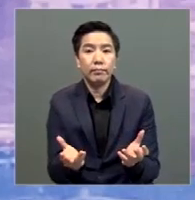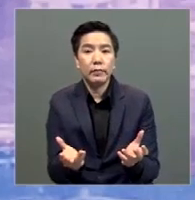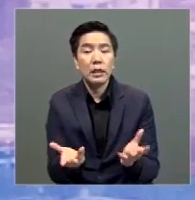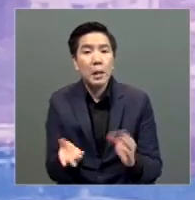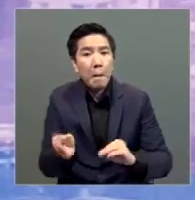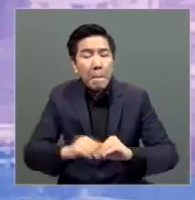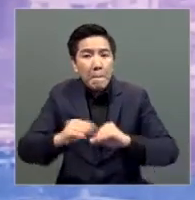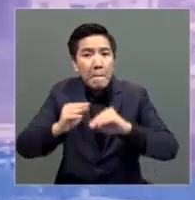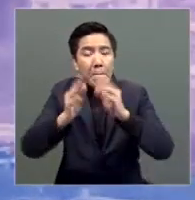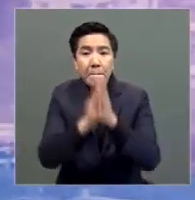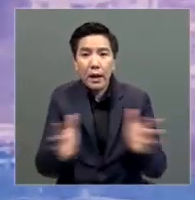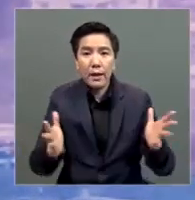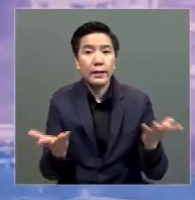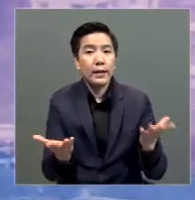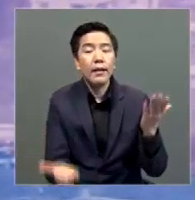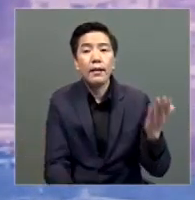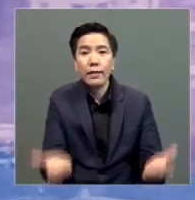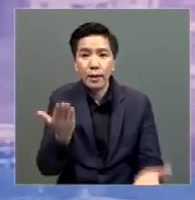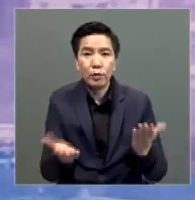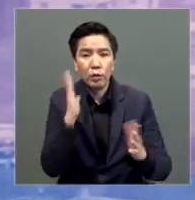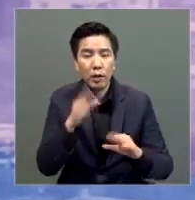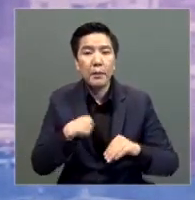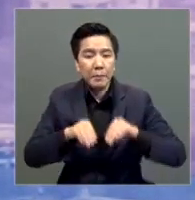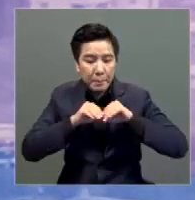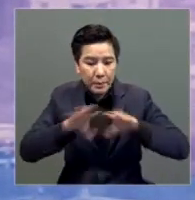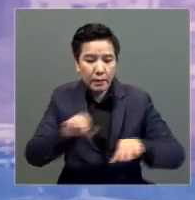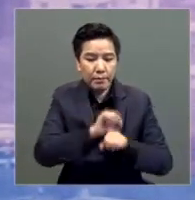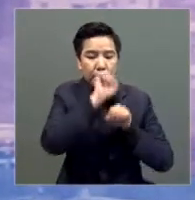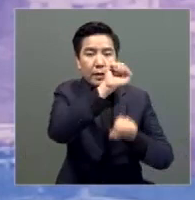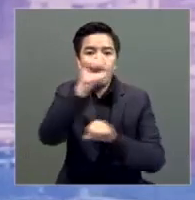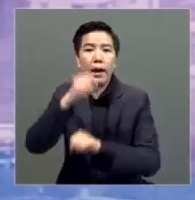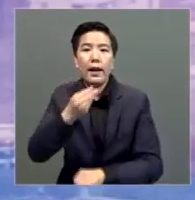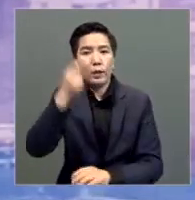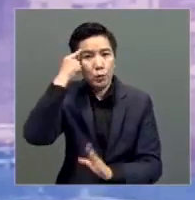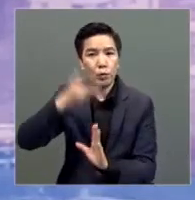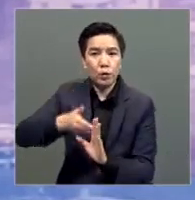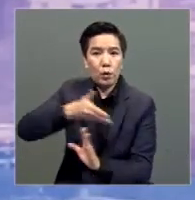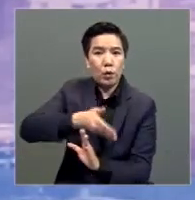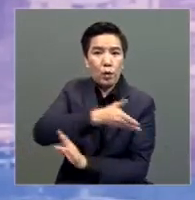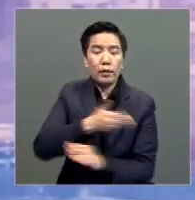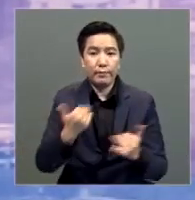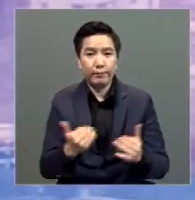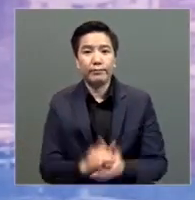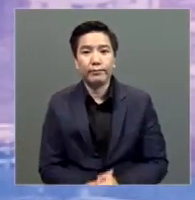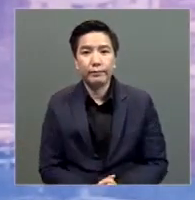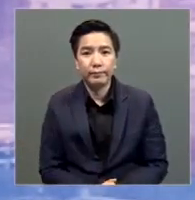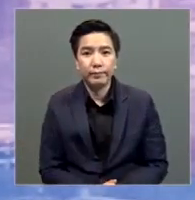หรือมากกว่านั้นก็จะได้ทยอยประกาศโดยแจ้งให้ทราบล่วงหน้าต่อไป